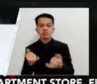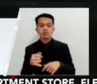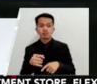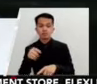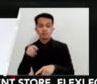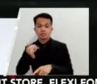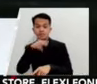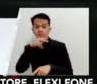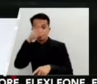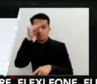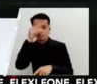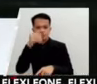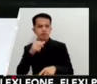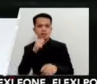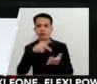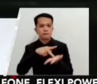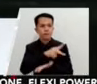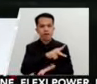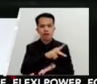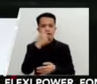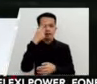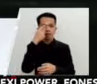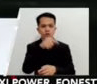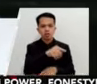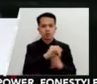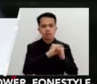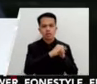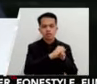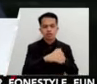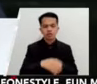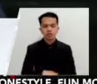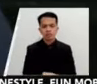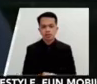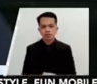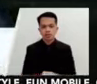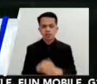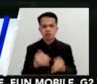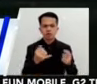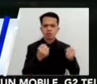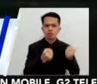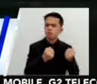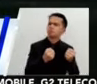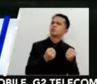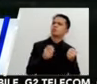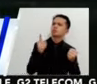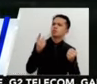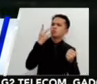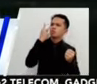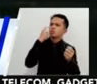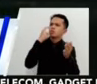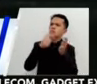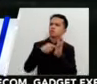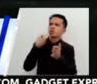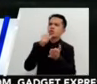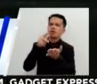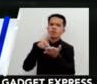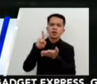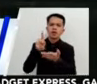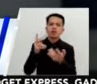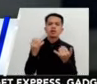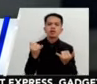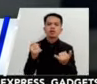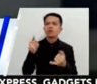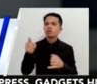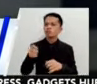nagbayad ng pamasahe at ah Napansin siya ng driver and then bumabara yung driver at siya ay sinita